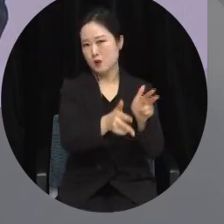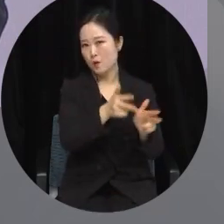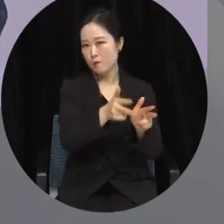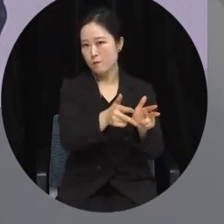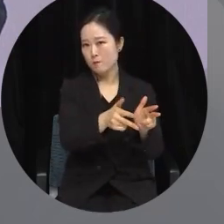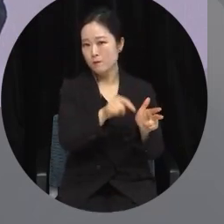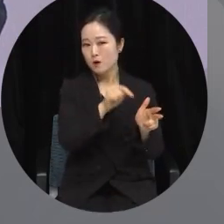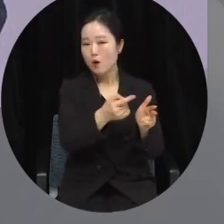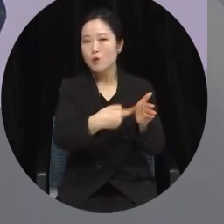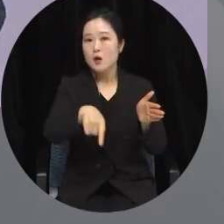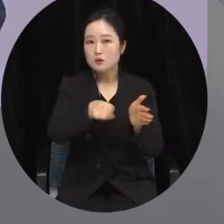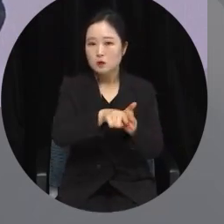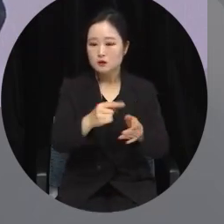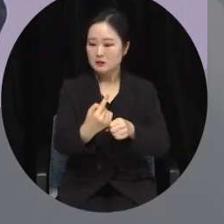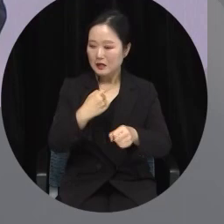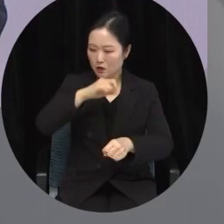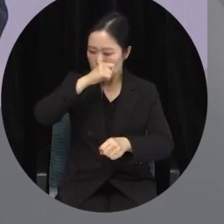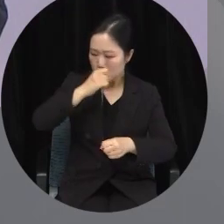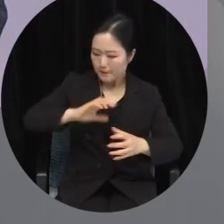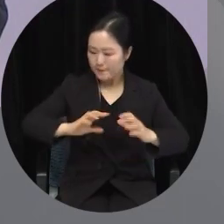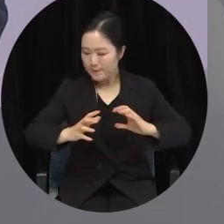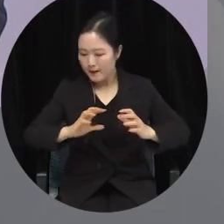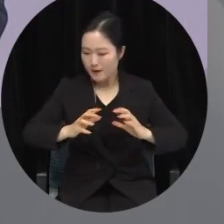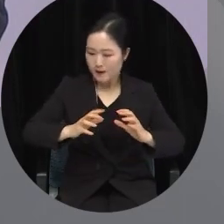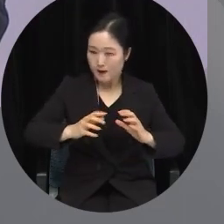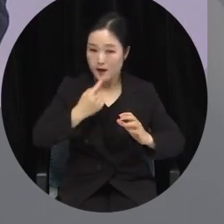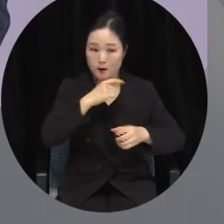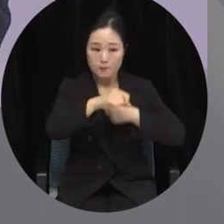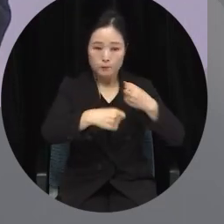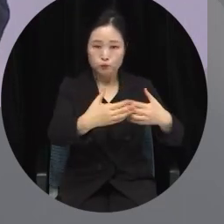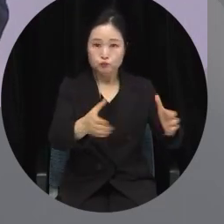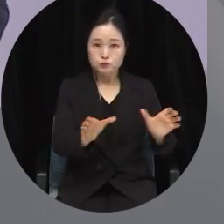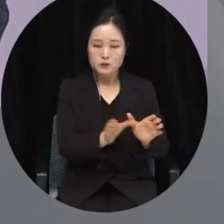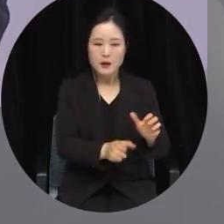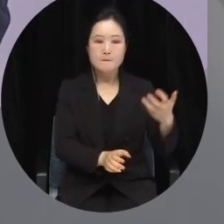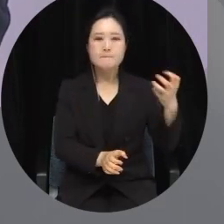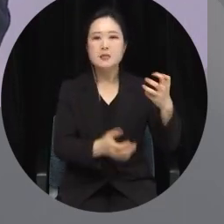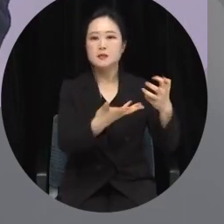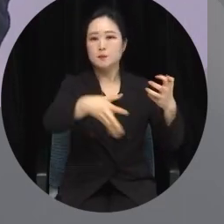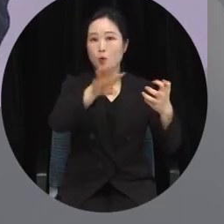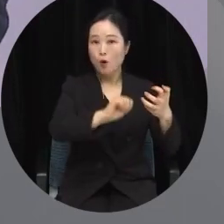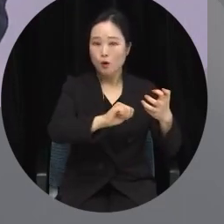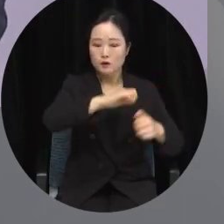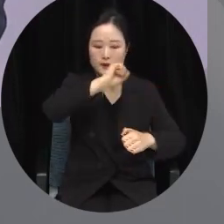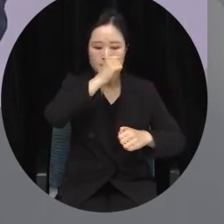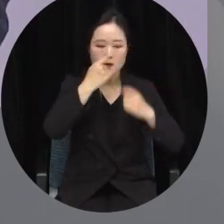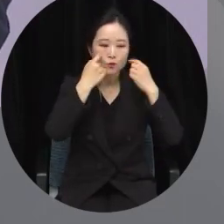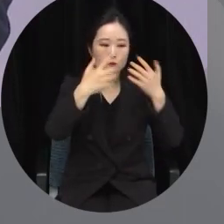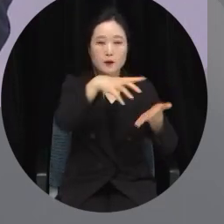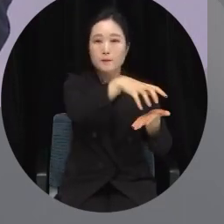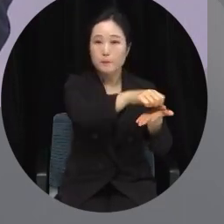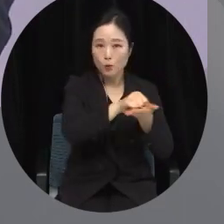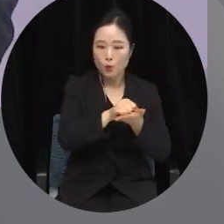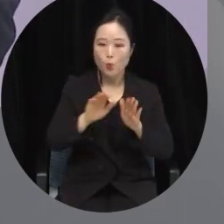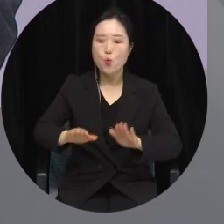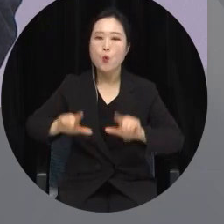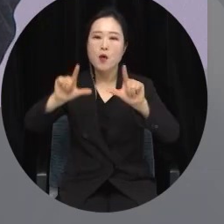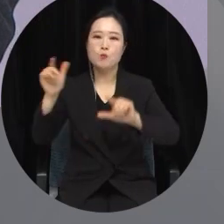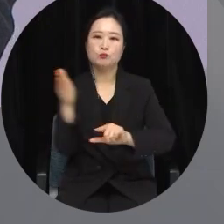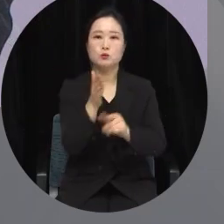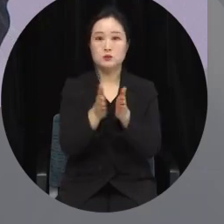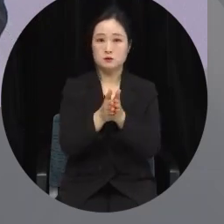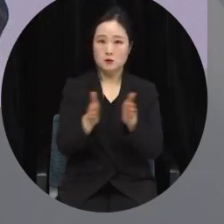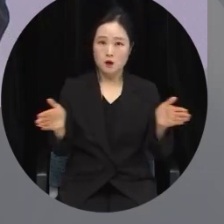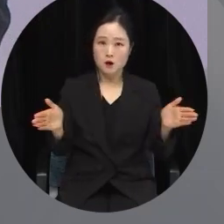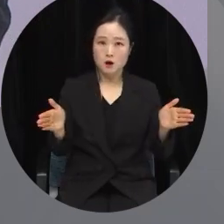예산협상 과정을 통해서 민주당이 80억 예산을 확보해서 우선 요양병원의 올해부터 시범사업이 시작됩니다. 그러면서